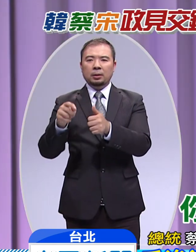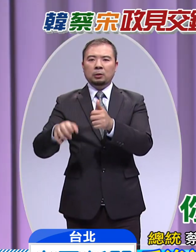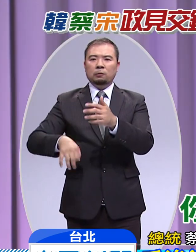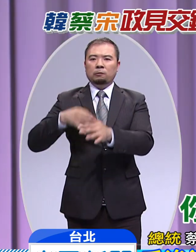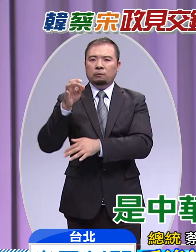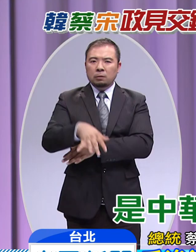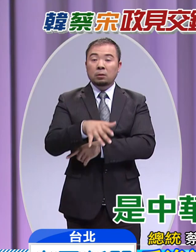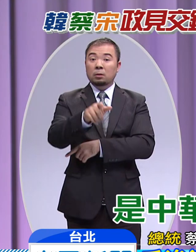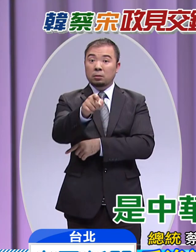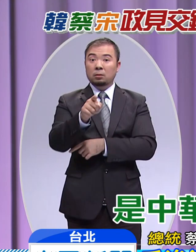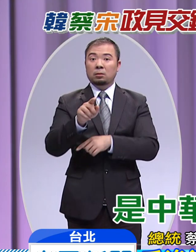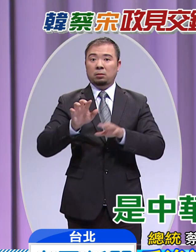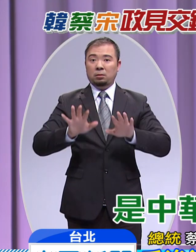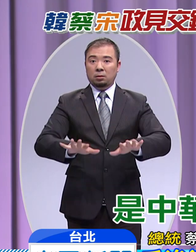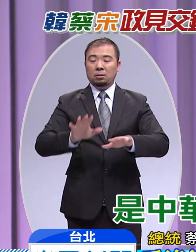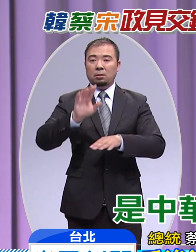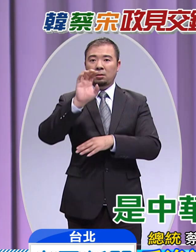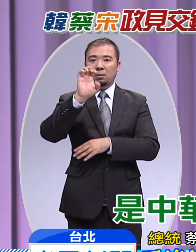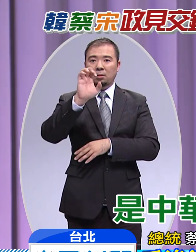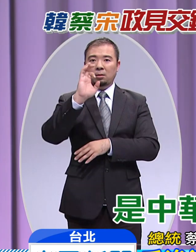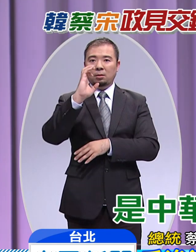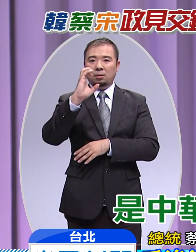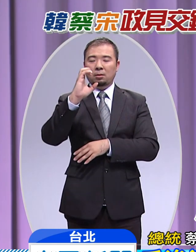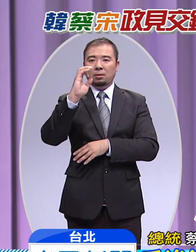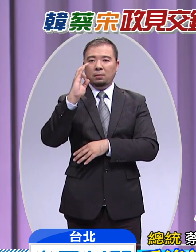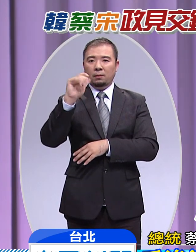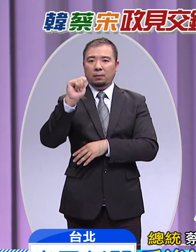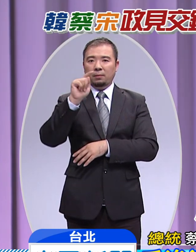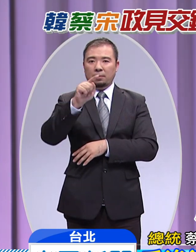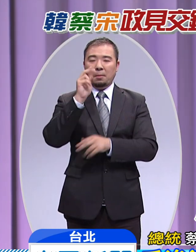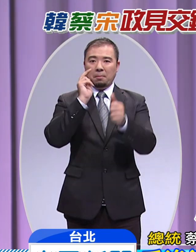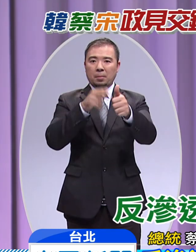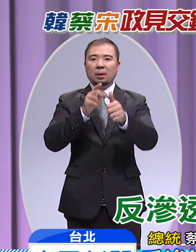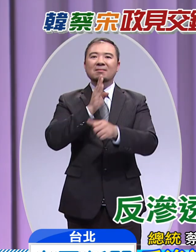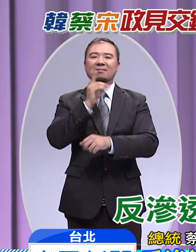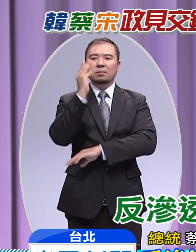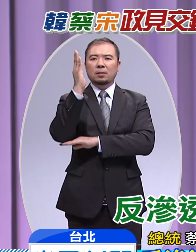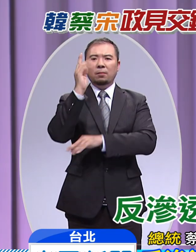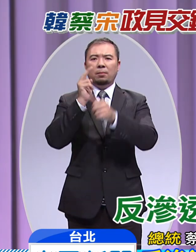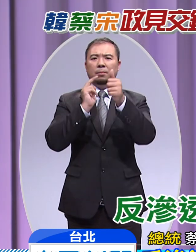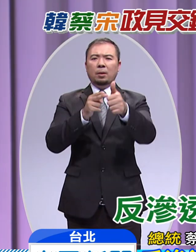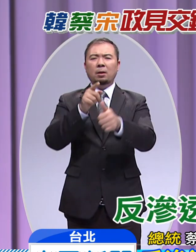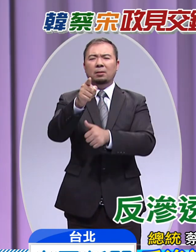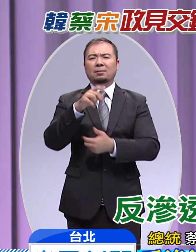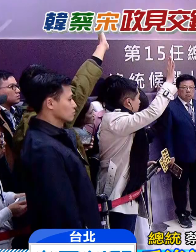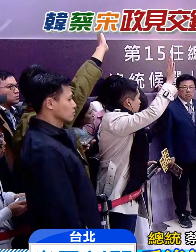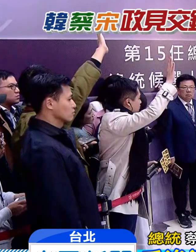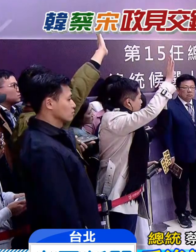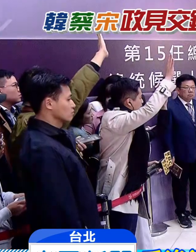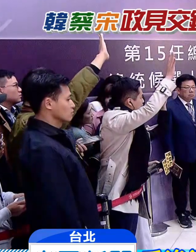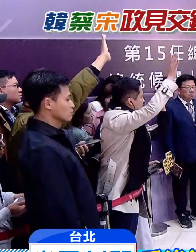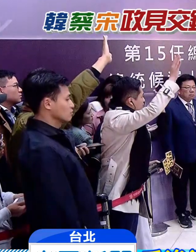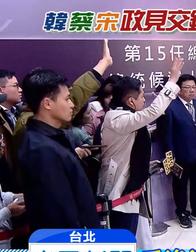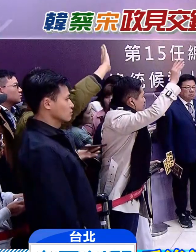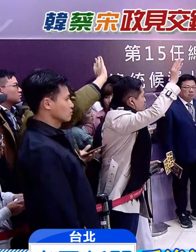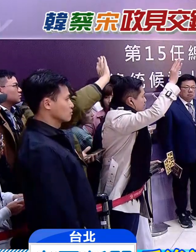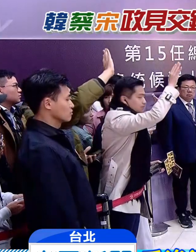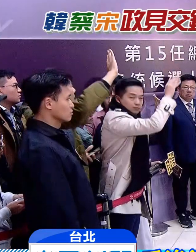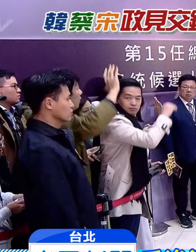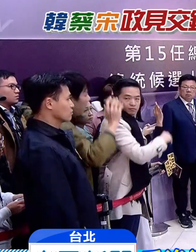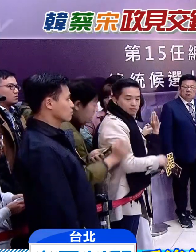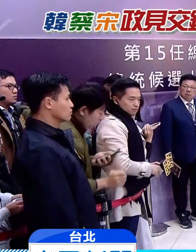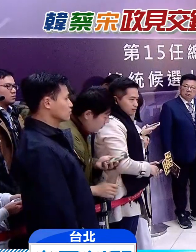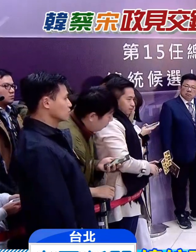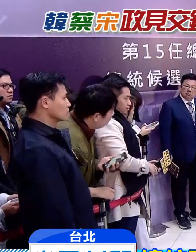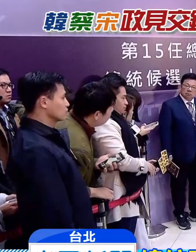一次到 APEC 去是中华民国的总统请你去了，所以不用担心反渗透法不会用在你身上。 反渗透法意外成